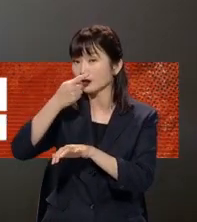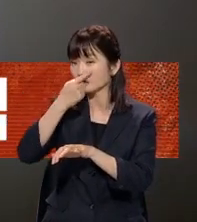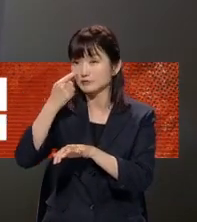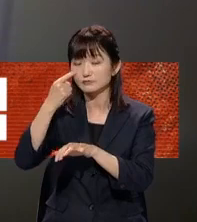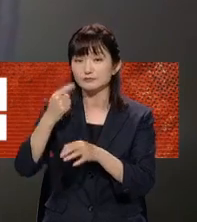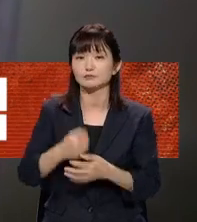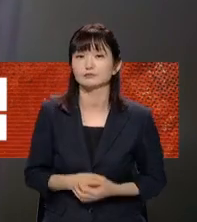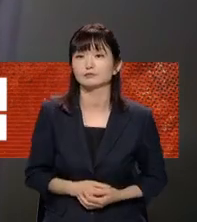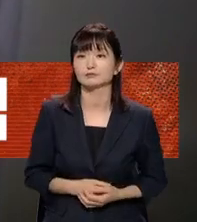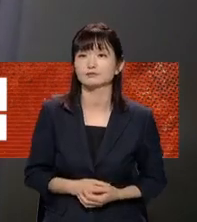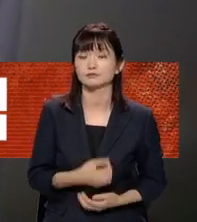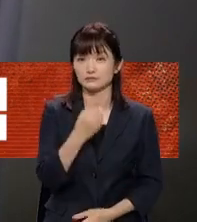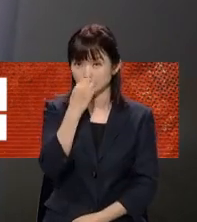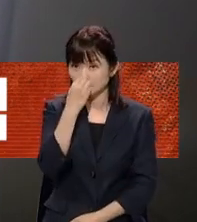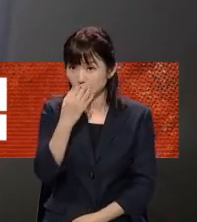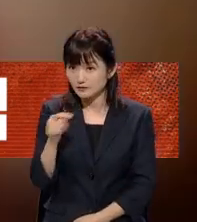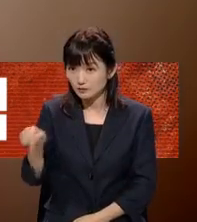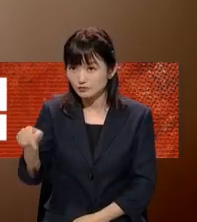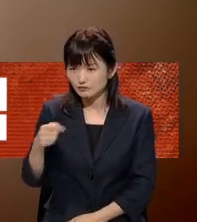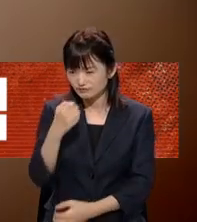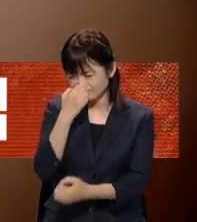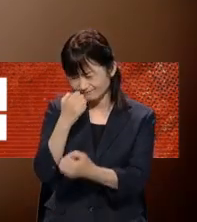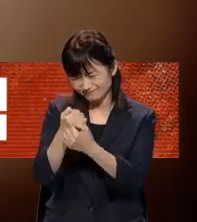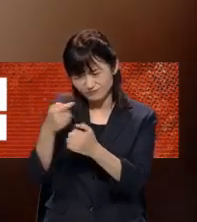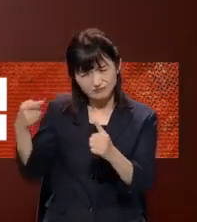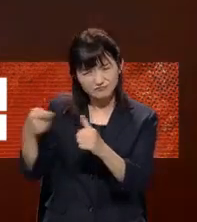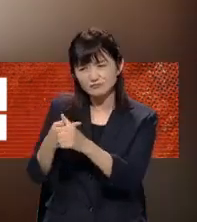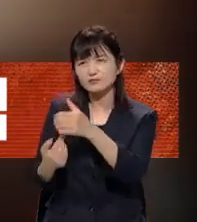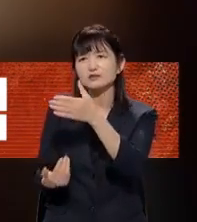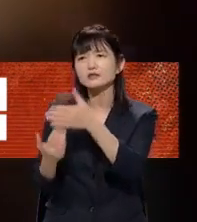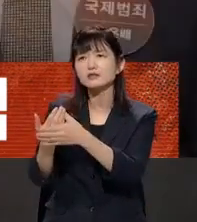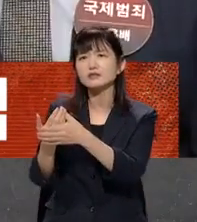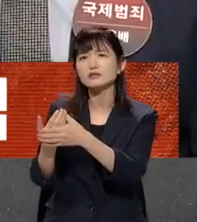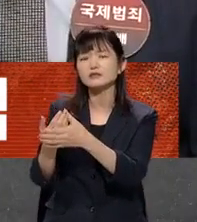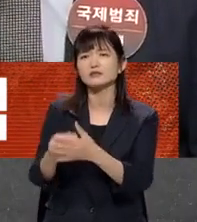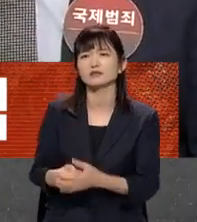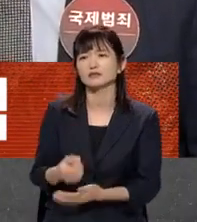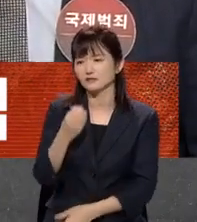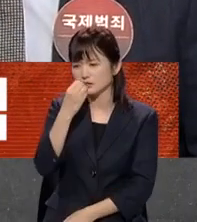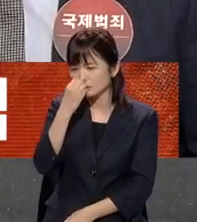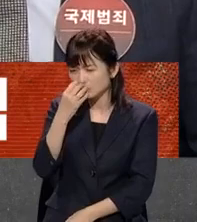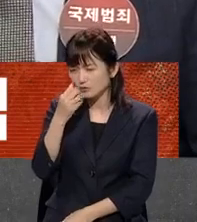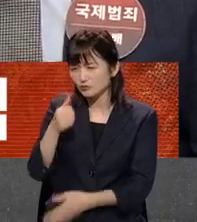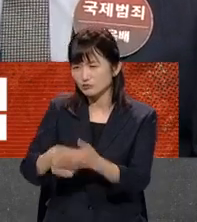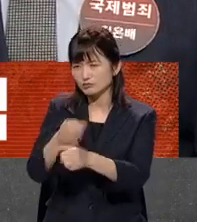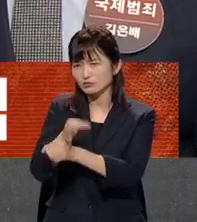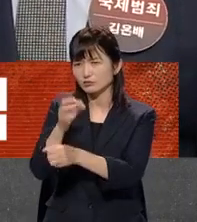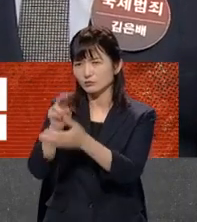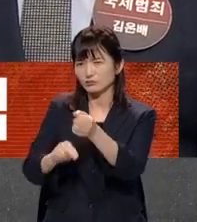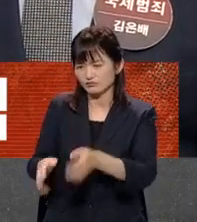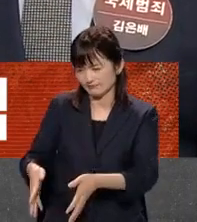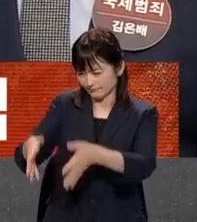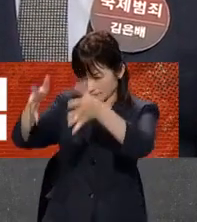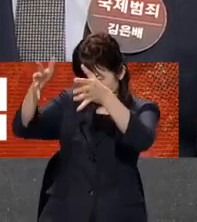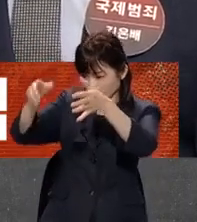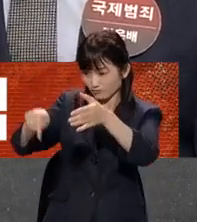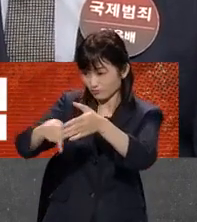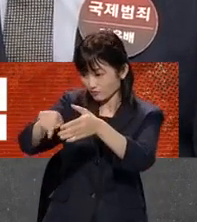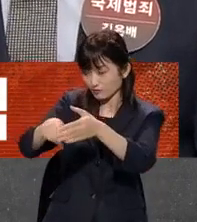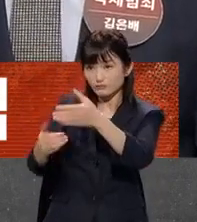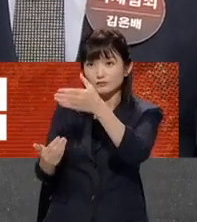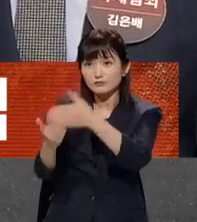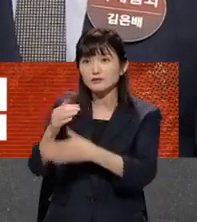알다시피 홍콩 붙지만 살인사건은 홍콩 쇼핑몰에서 벌어진 사건입니다 30대 정신